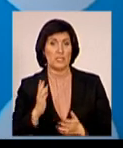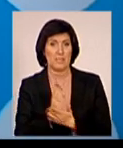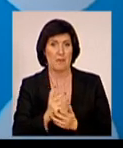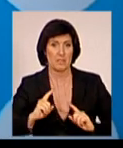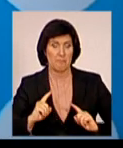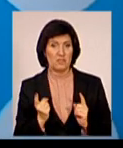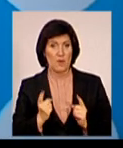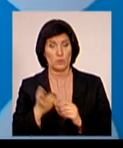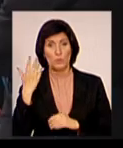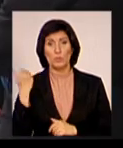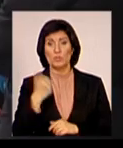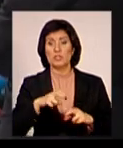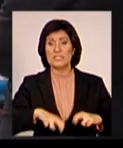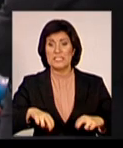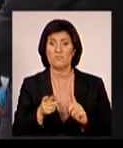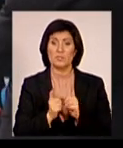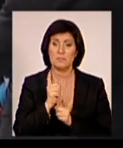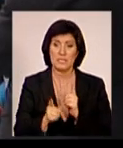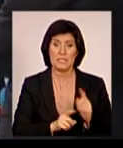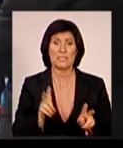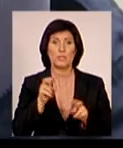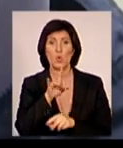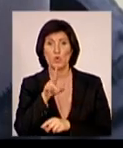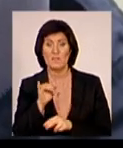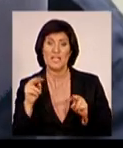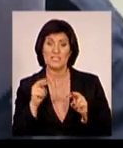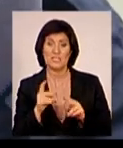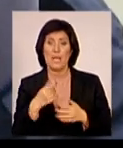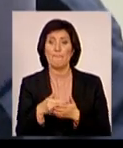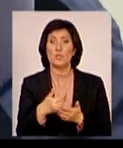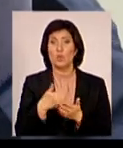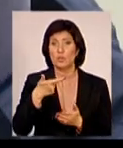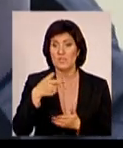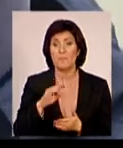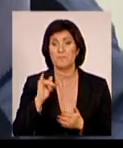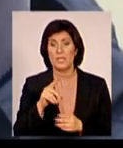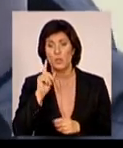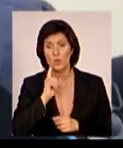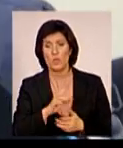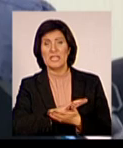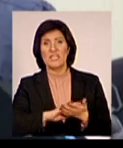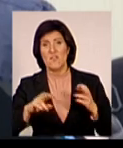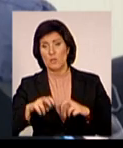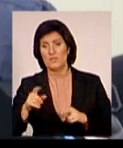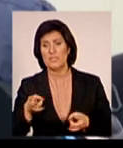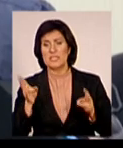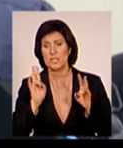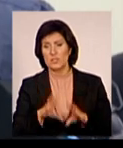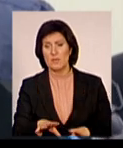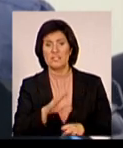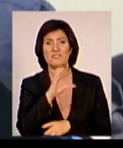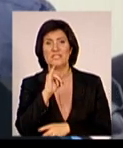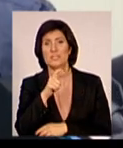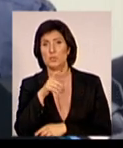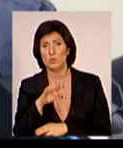під вартою. Минулого тижня слідство змінило статус Дронова зі свідка на підозрюваного. І доки триває розслідування, він залишатиметься у